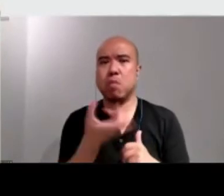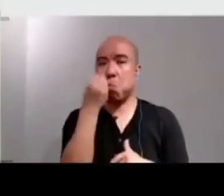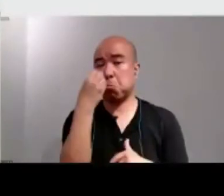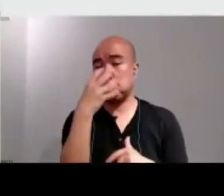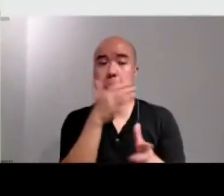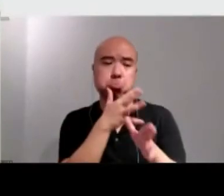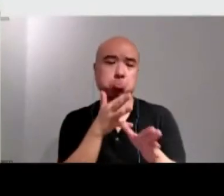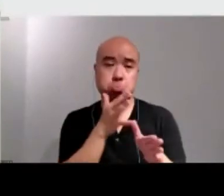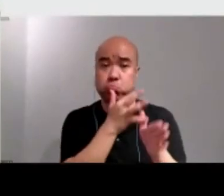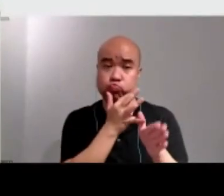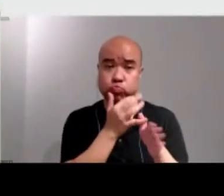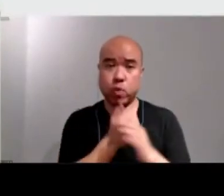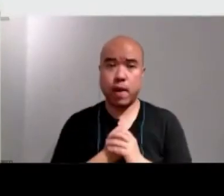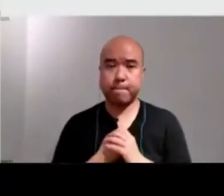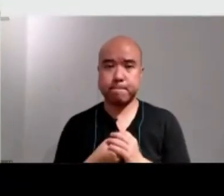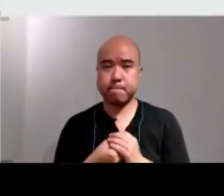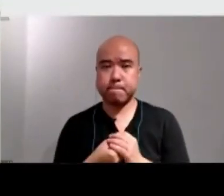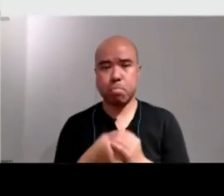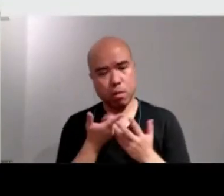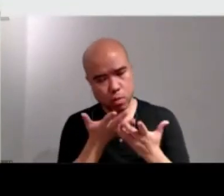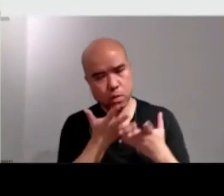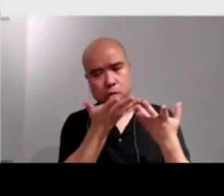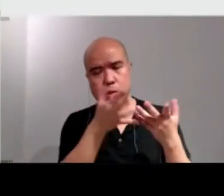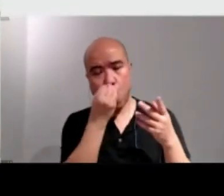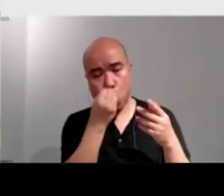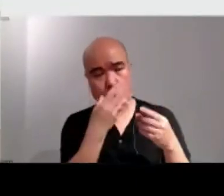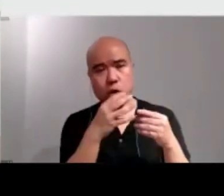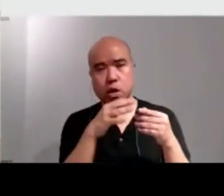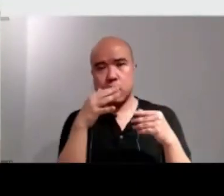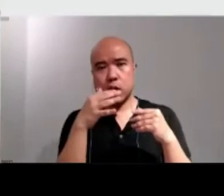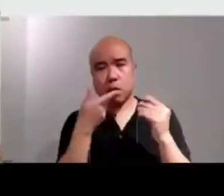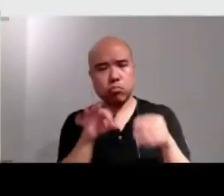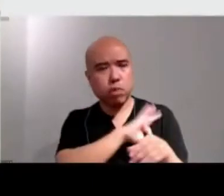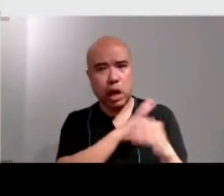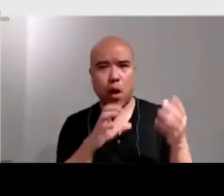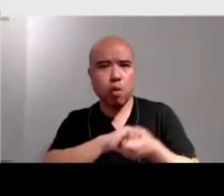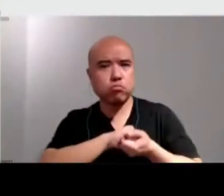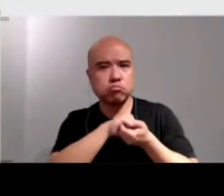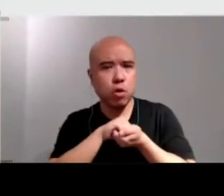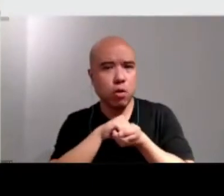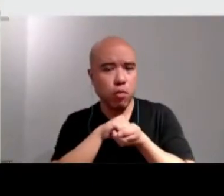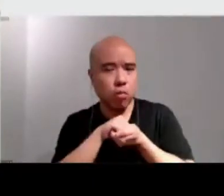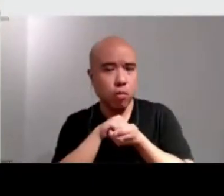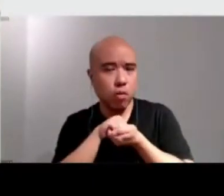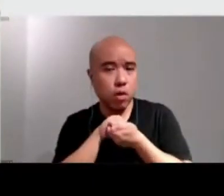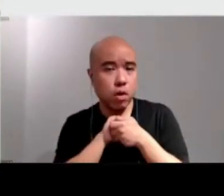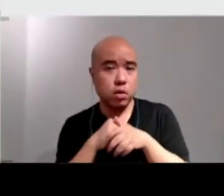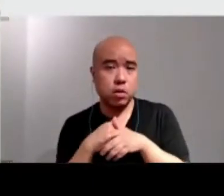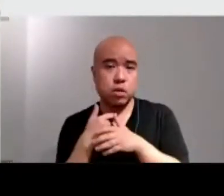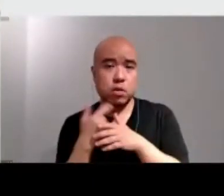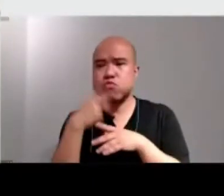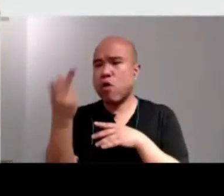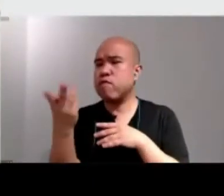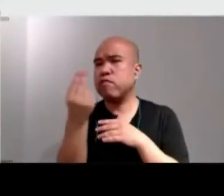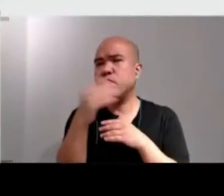地遊和一些本地的慈善機構一起呢？即例如原來很偏遠的一個平斜或者一個粉嶺的慈